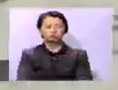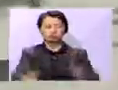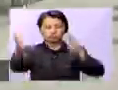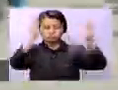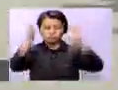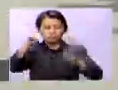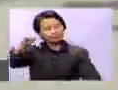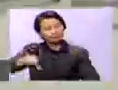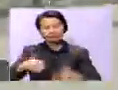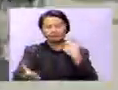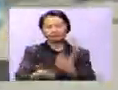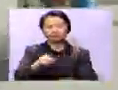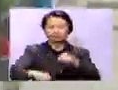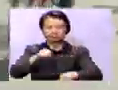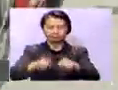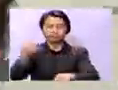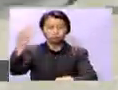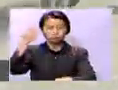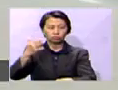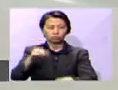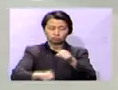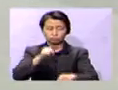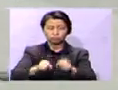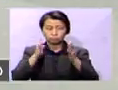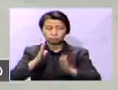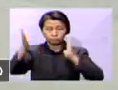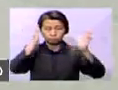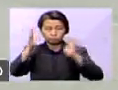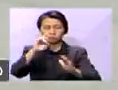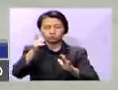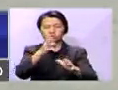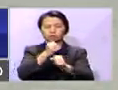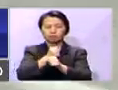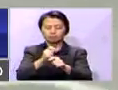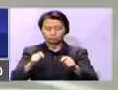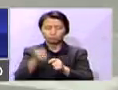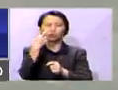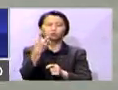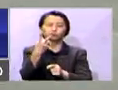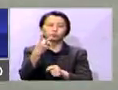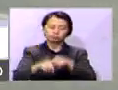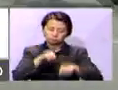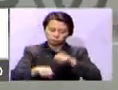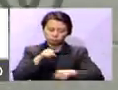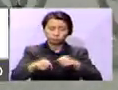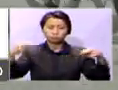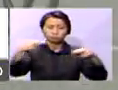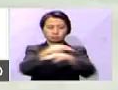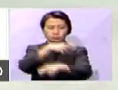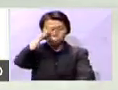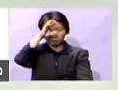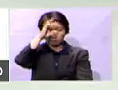Malaysia gagal mempertahankan kejuaraan lalu apabila pelumba Muhammad Syahrul Mat Amin hanya mendapat tempat kedua dalam acara berbasikal lebuh raya